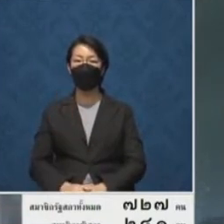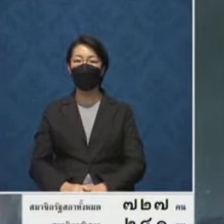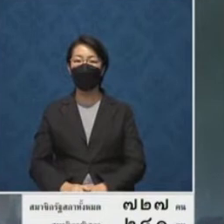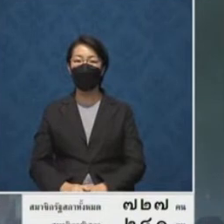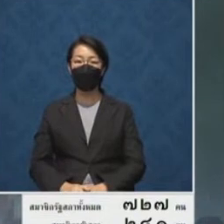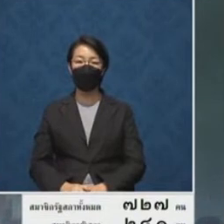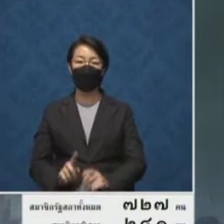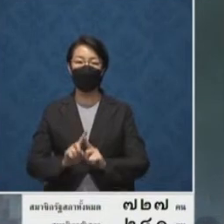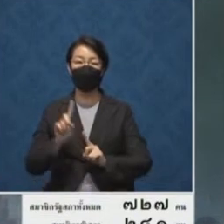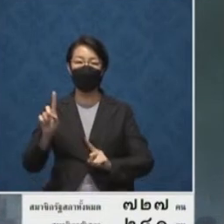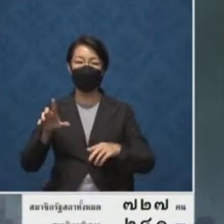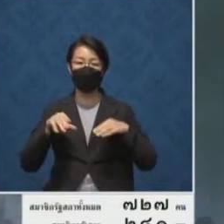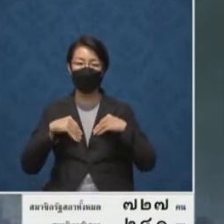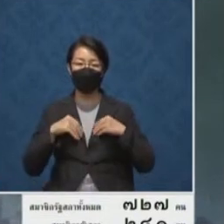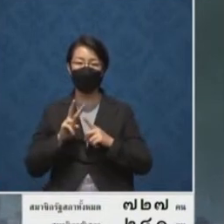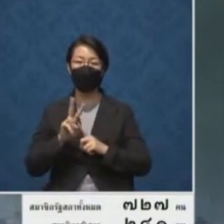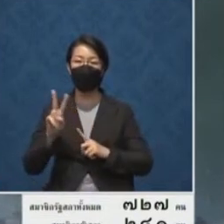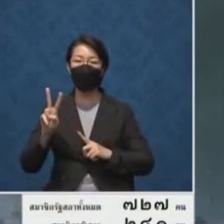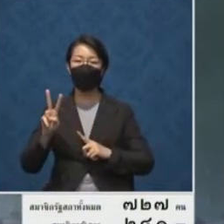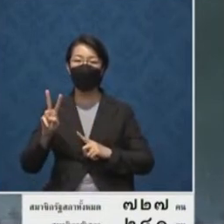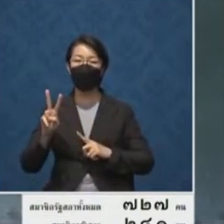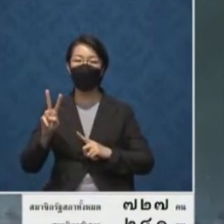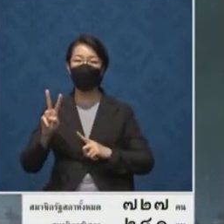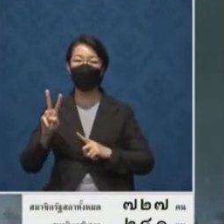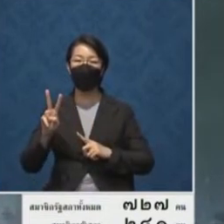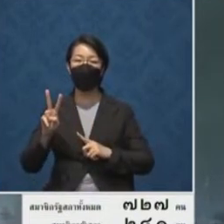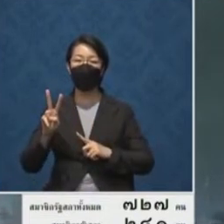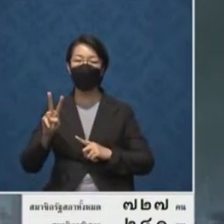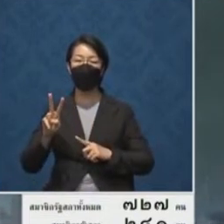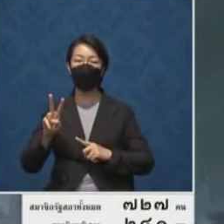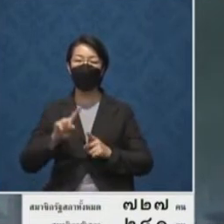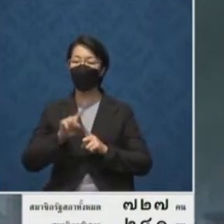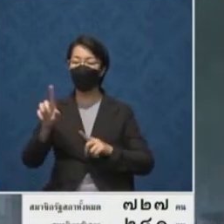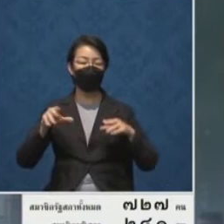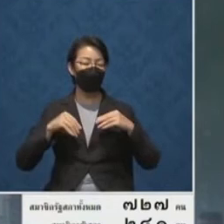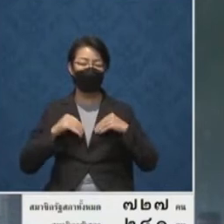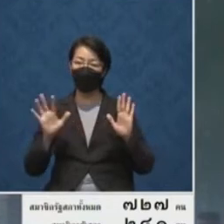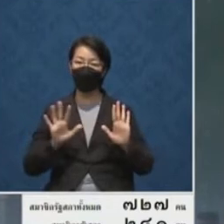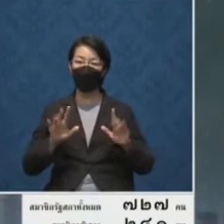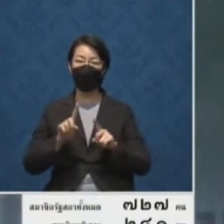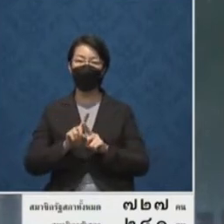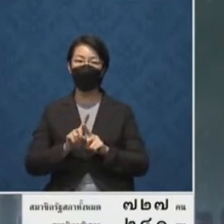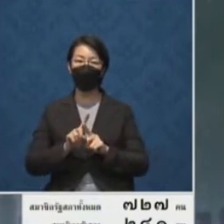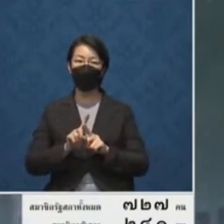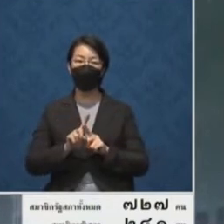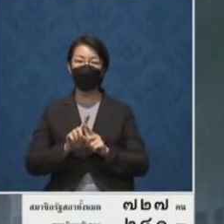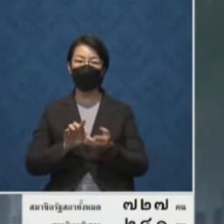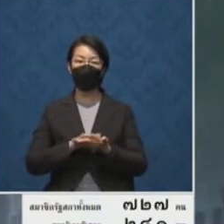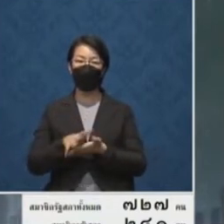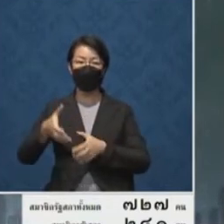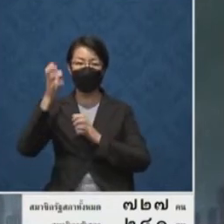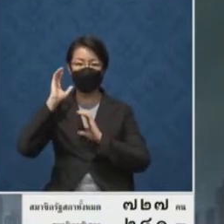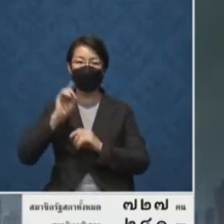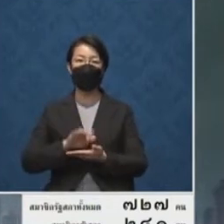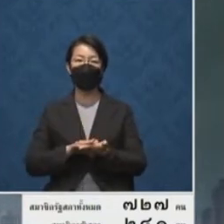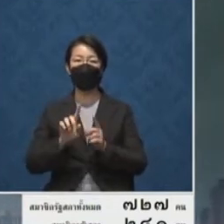พียร 1รับหลักการ2รับหลักการโทษเถอะเอาใหม่ฮะ1ไม่รับหลักการเอ